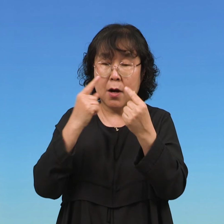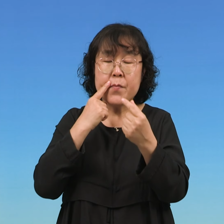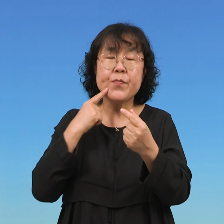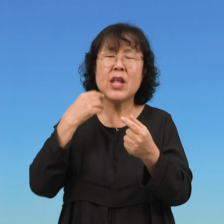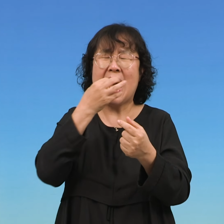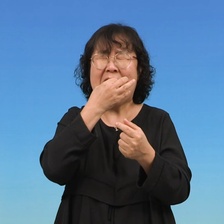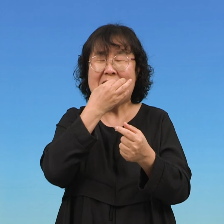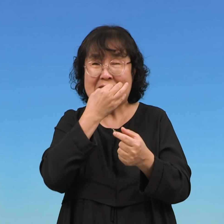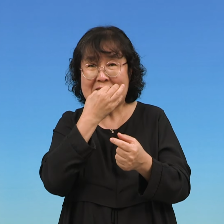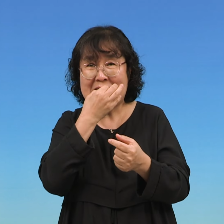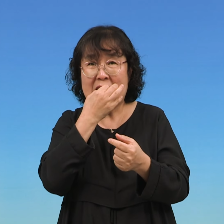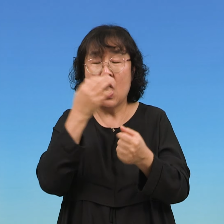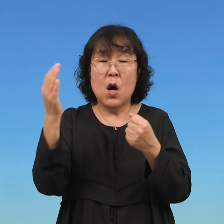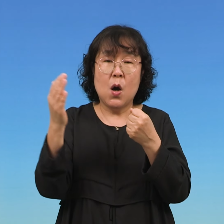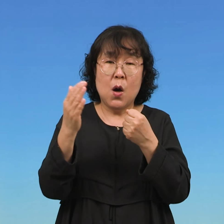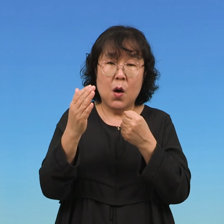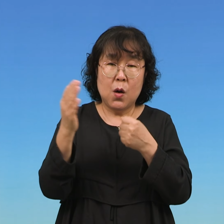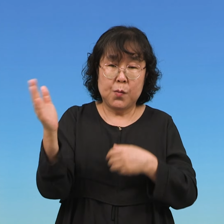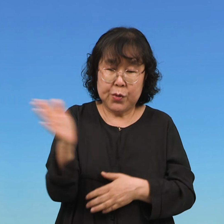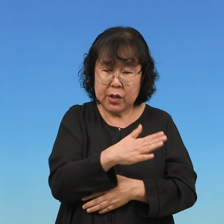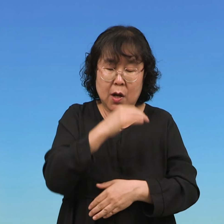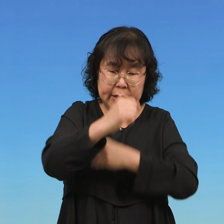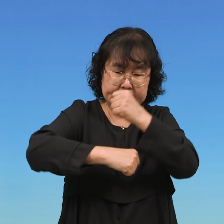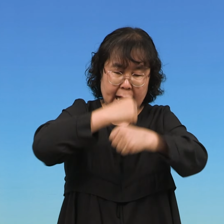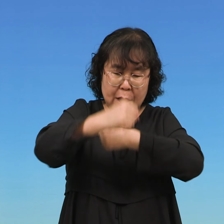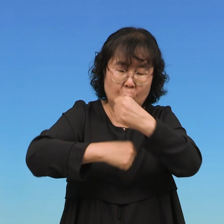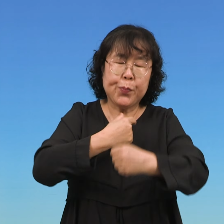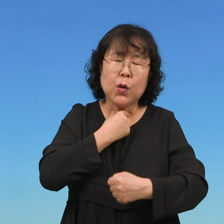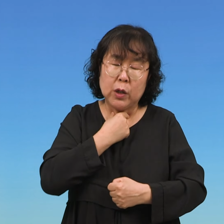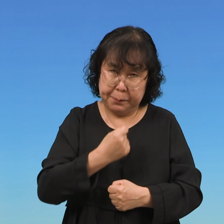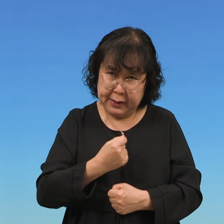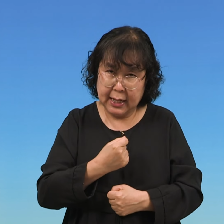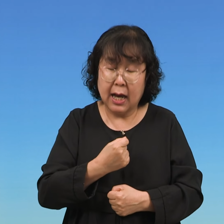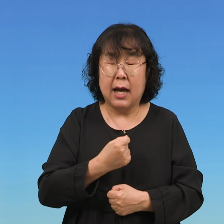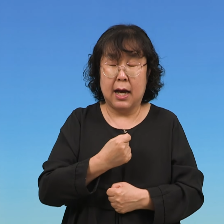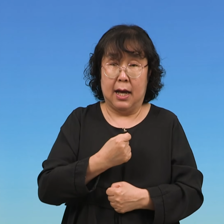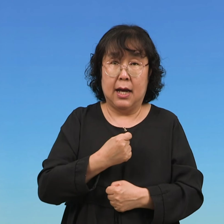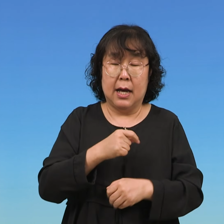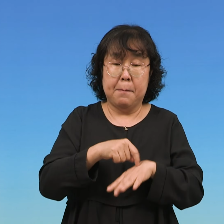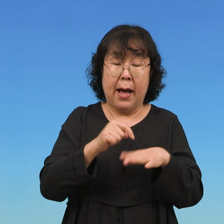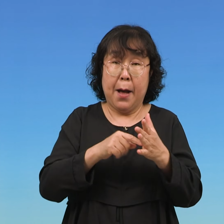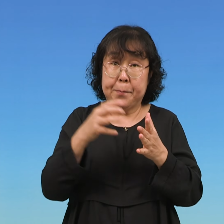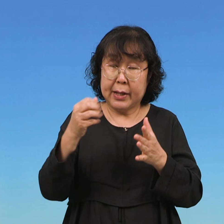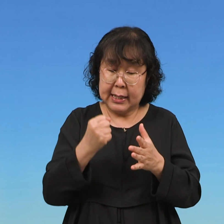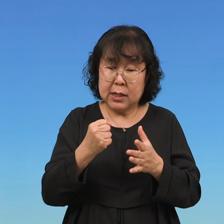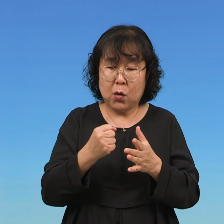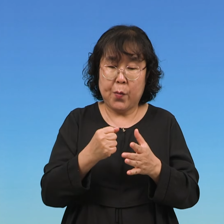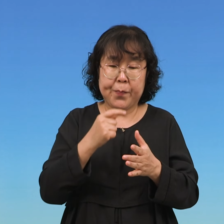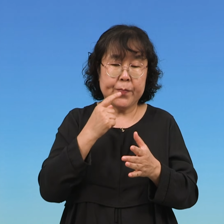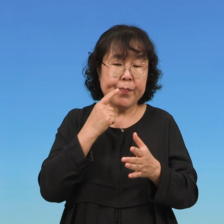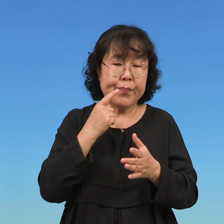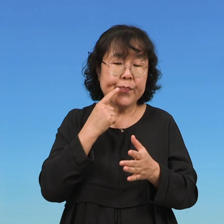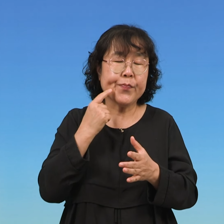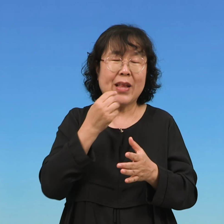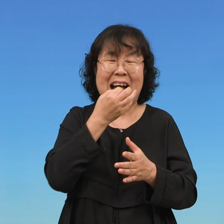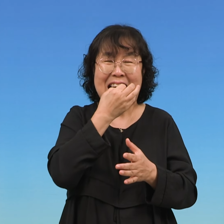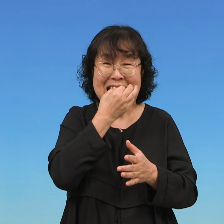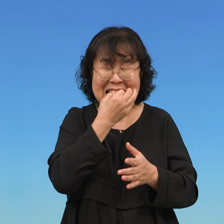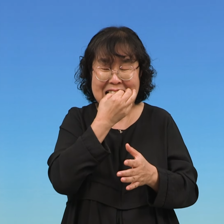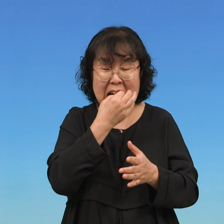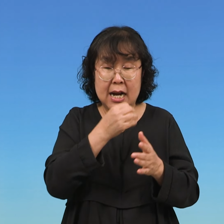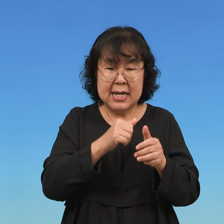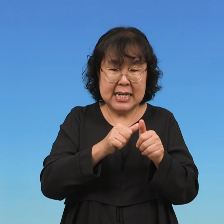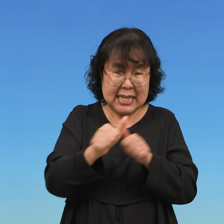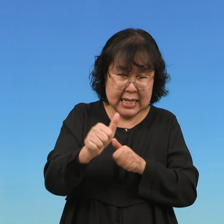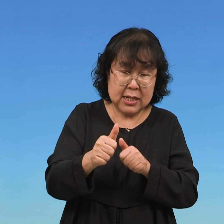탐심으로부터 좀 자유할 수 있으면 얼마나 좋을까 이런 마음으로 탐심을이기는 비결 제가 한 세 가지를 좀 정리해